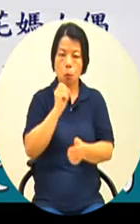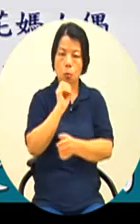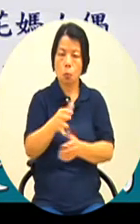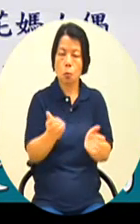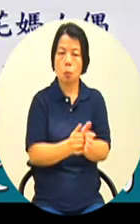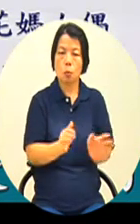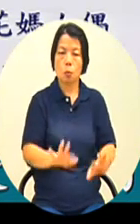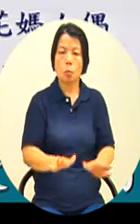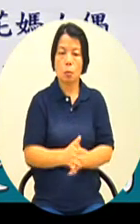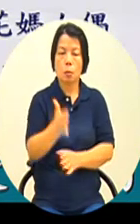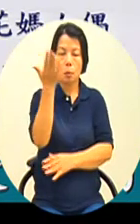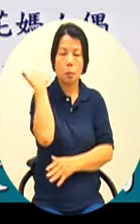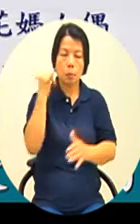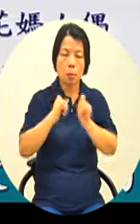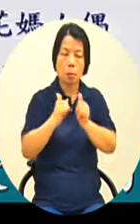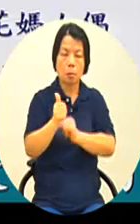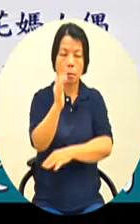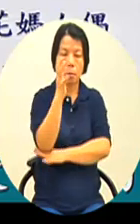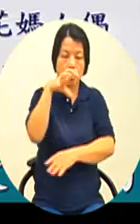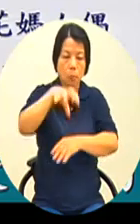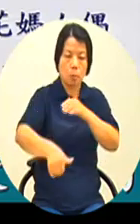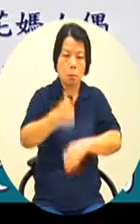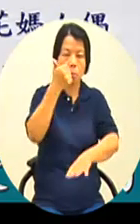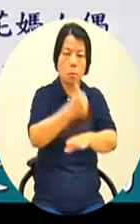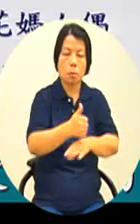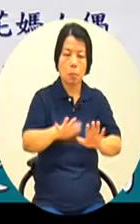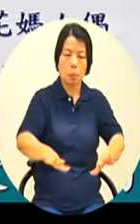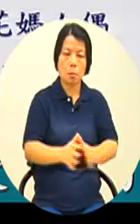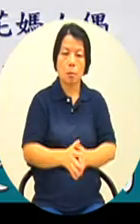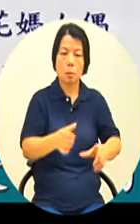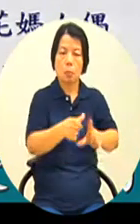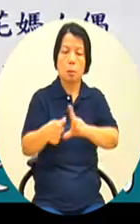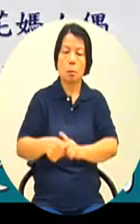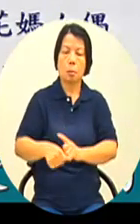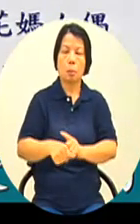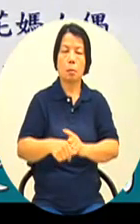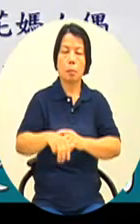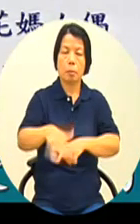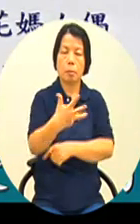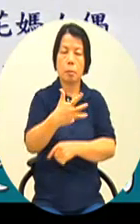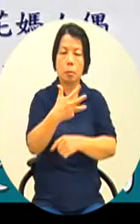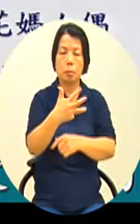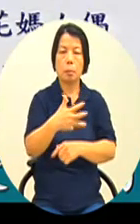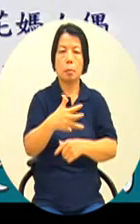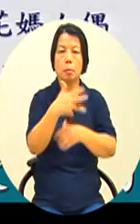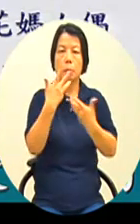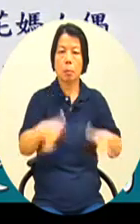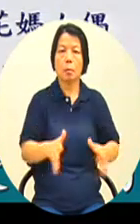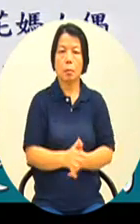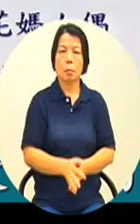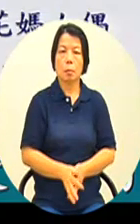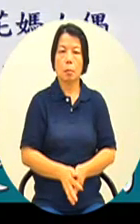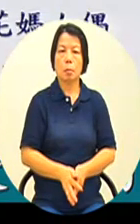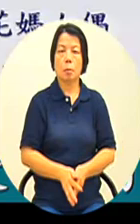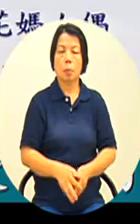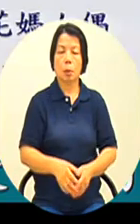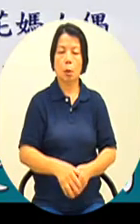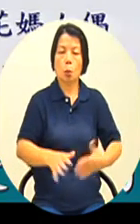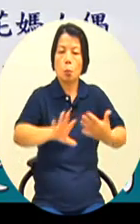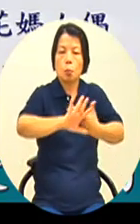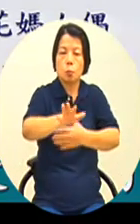过民政局长啊？其实咱国库里有890几亿哦，其实尽量为咱卖去北关